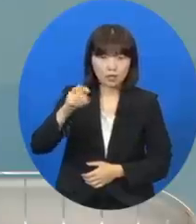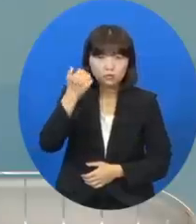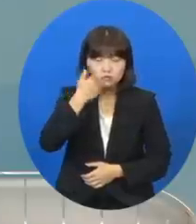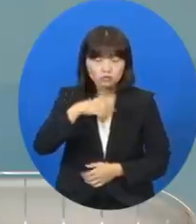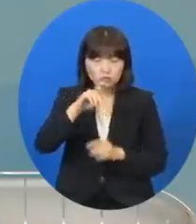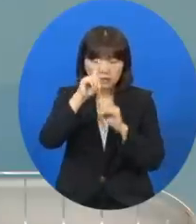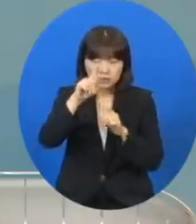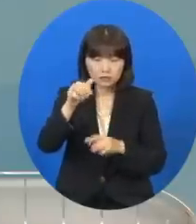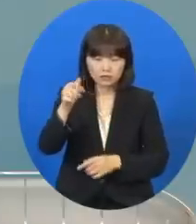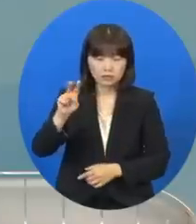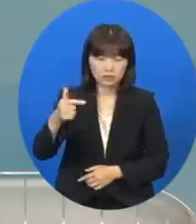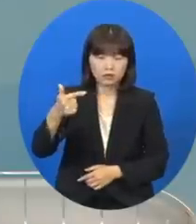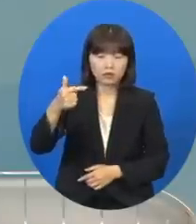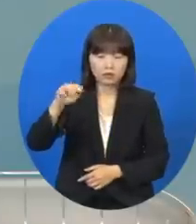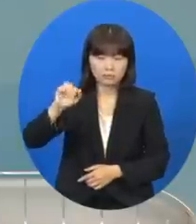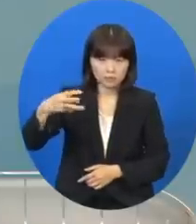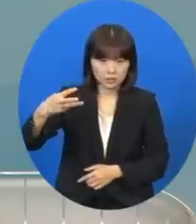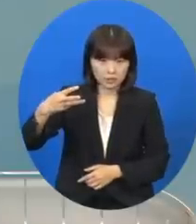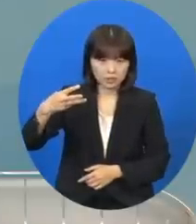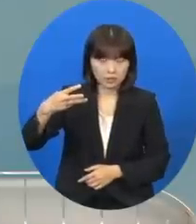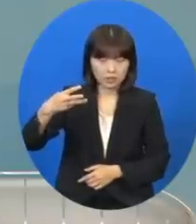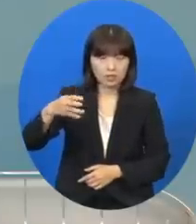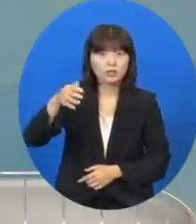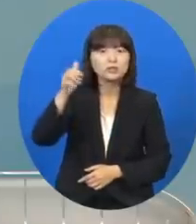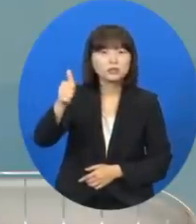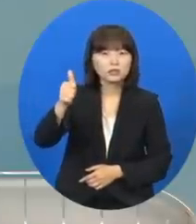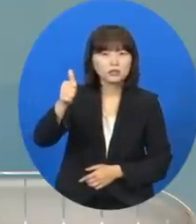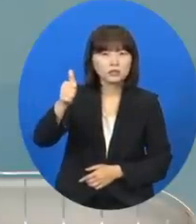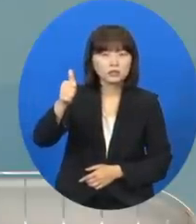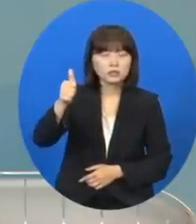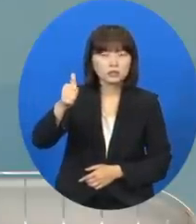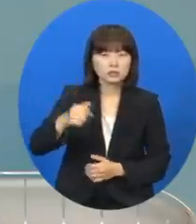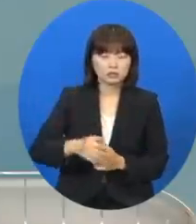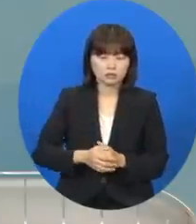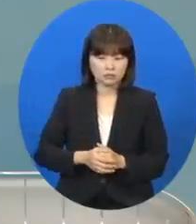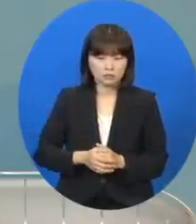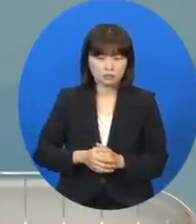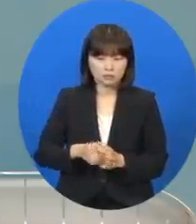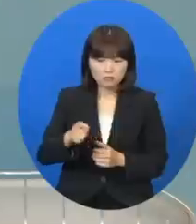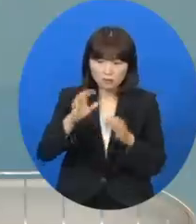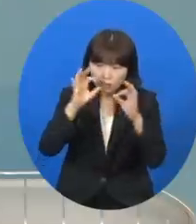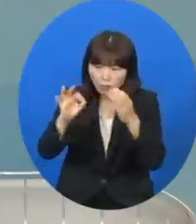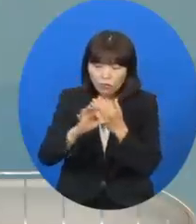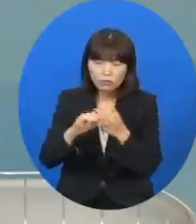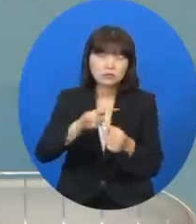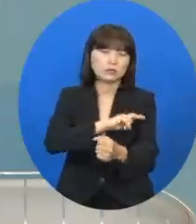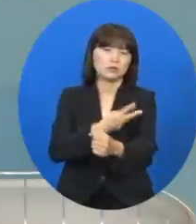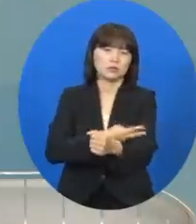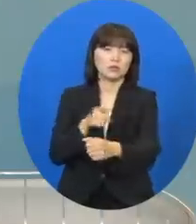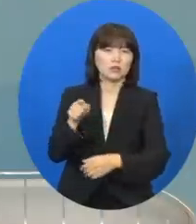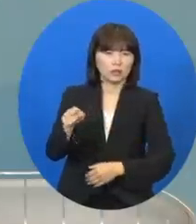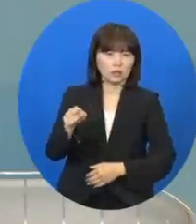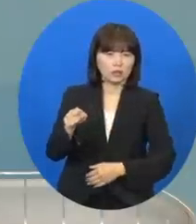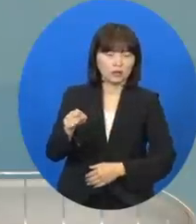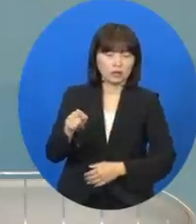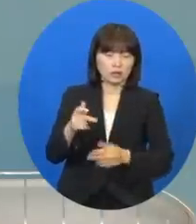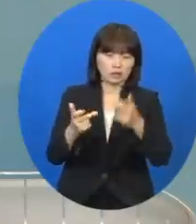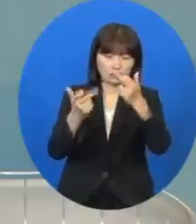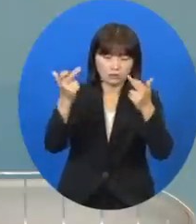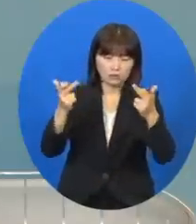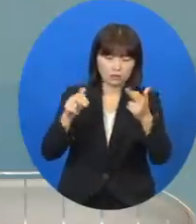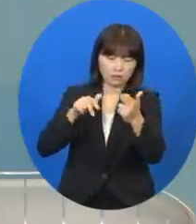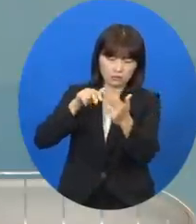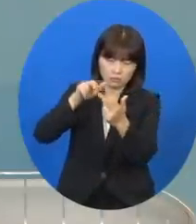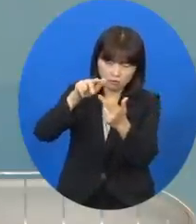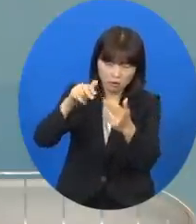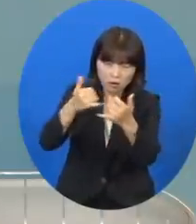그런 신앙 공동체인데 그때 당시는 거의 이단 취급을 받았습니다. 산에 올라가서